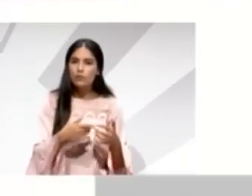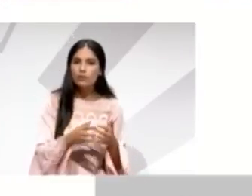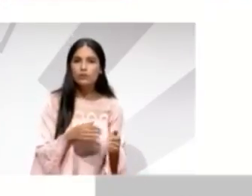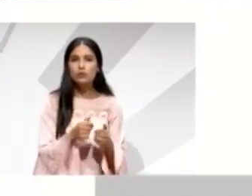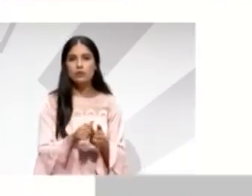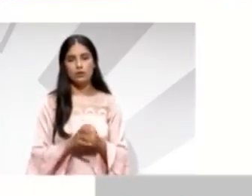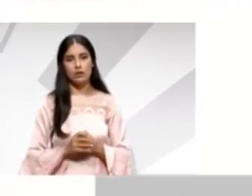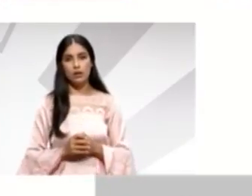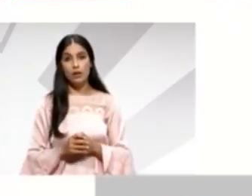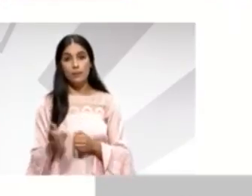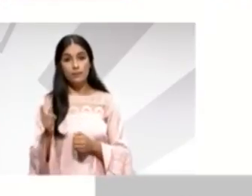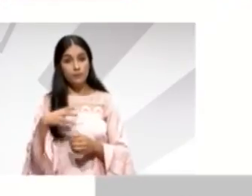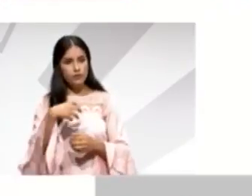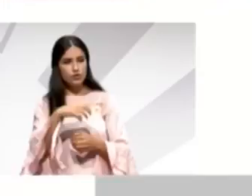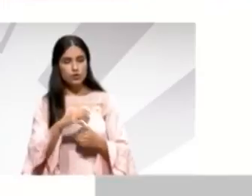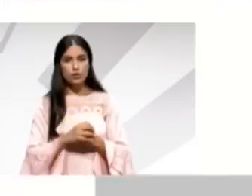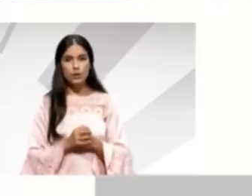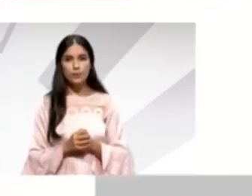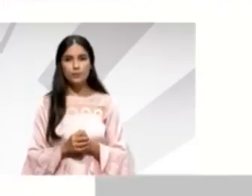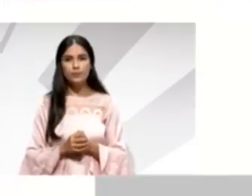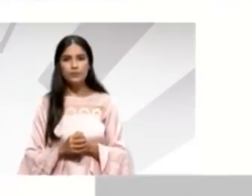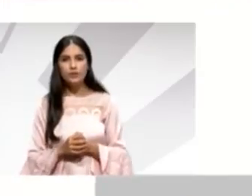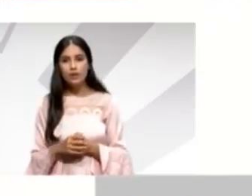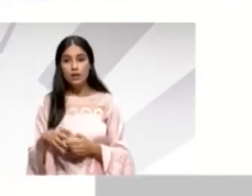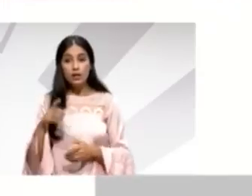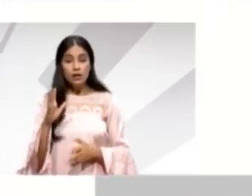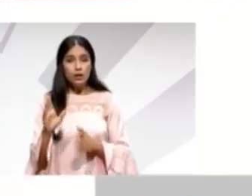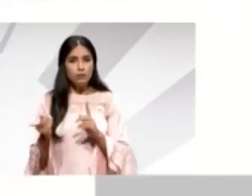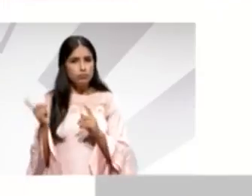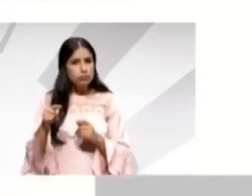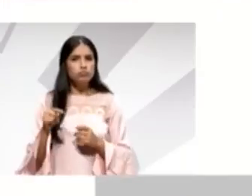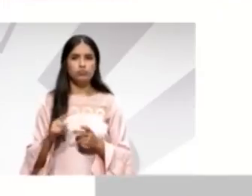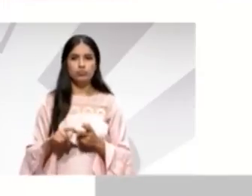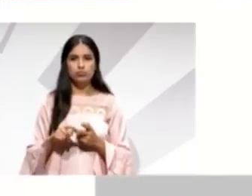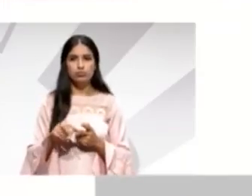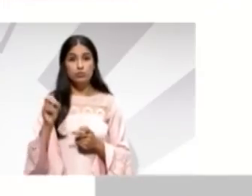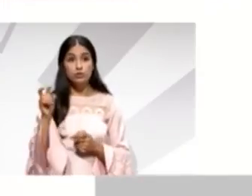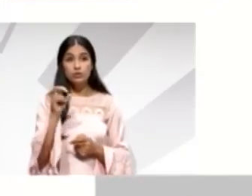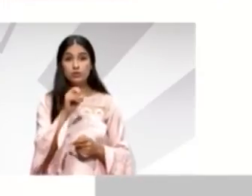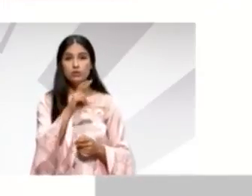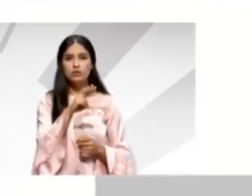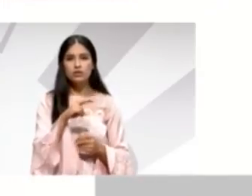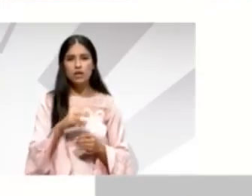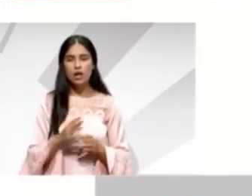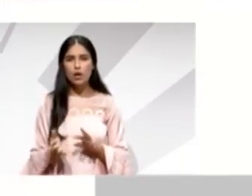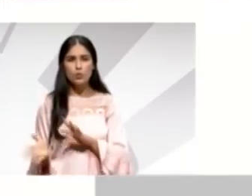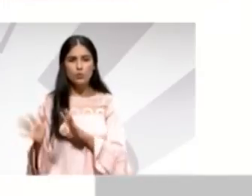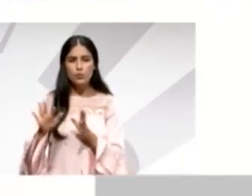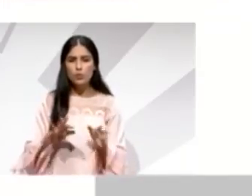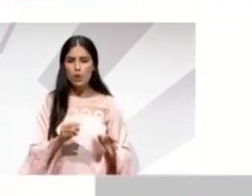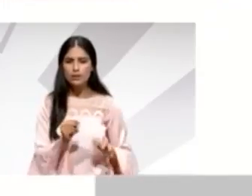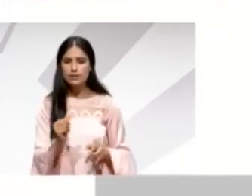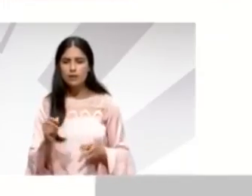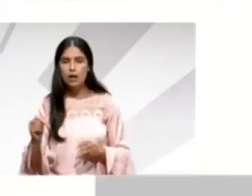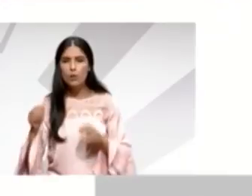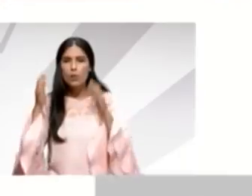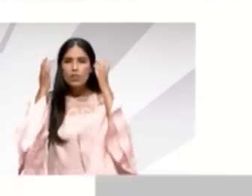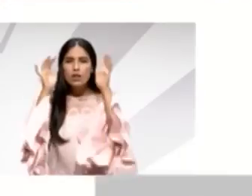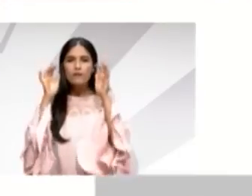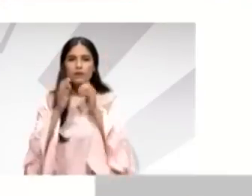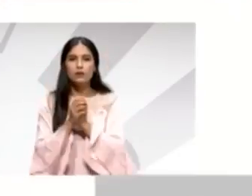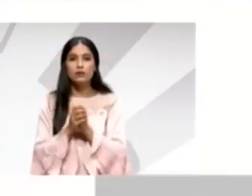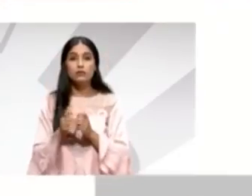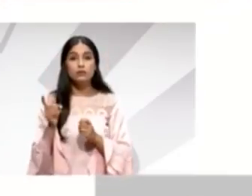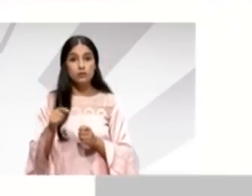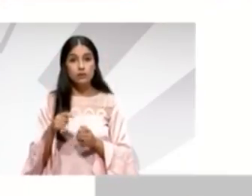تهتم او تنطلق من منتوج الواحد كذلك دعم السياحه الصحراويه والثقافيه يتم لدعم